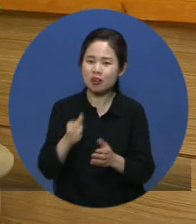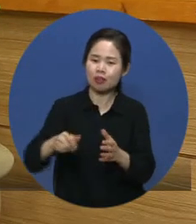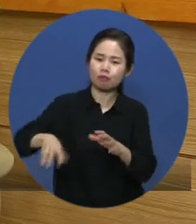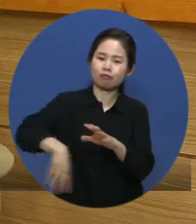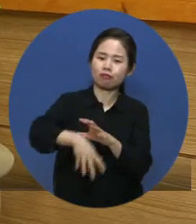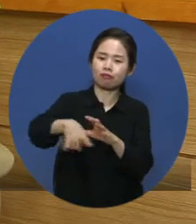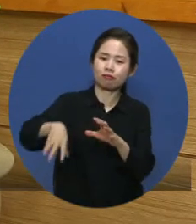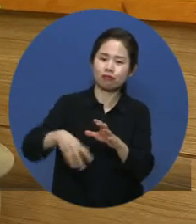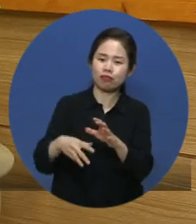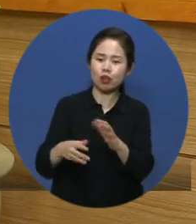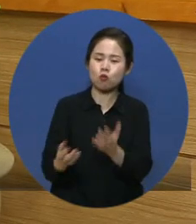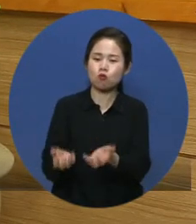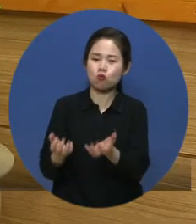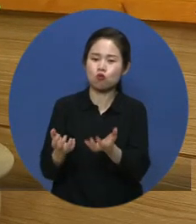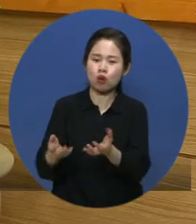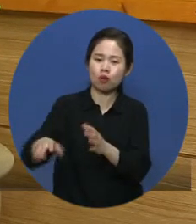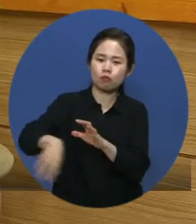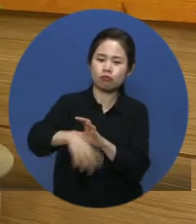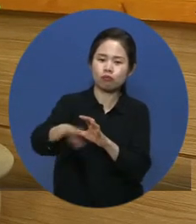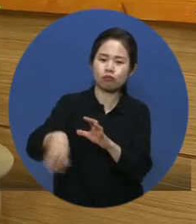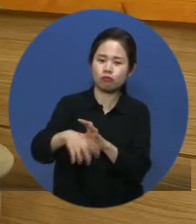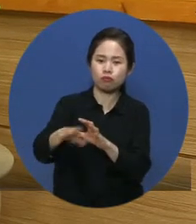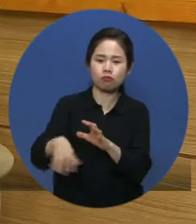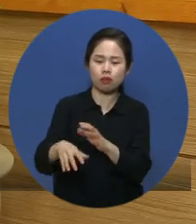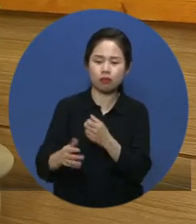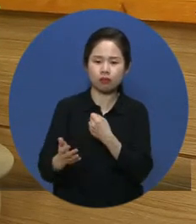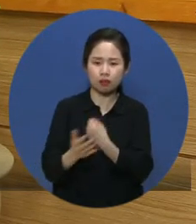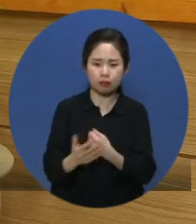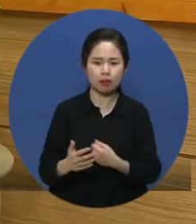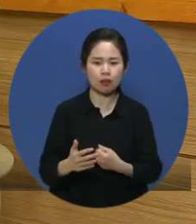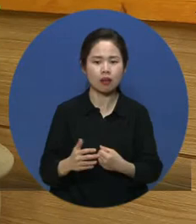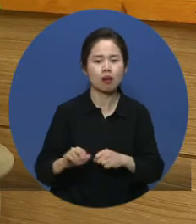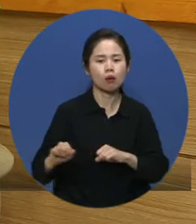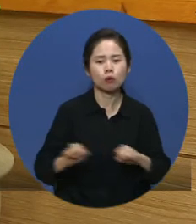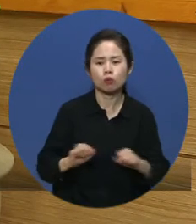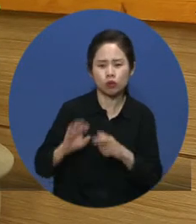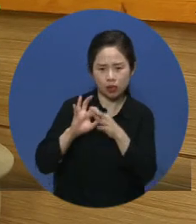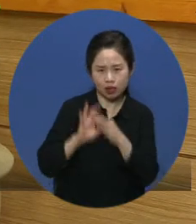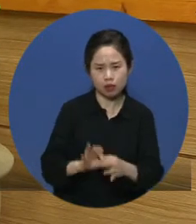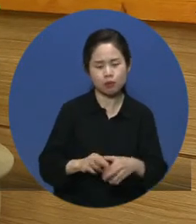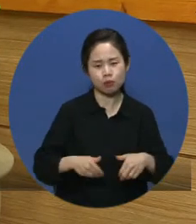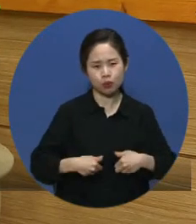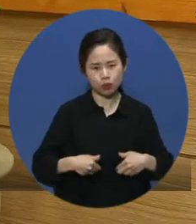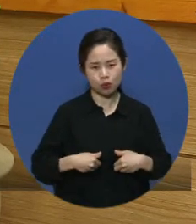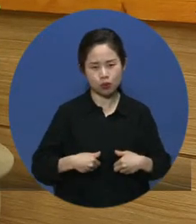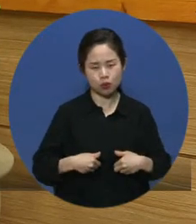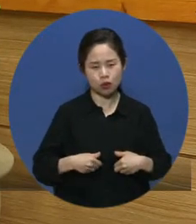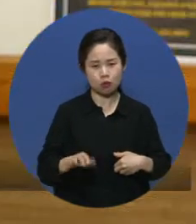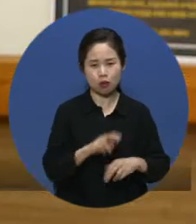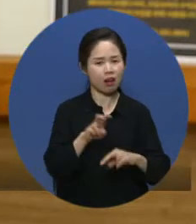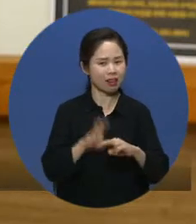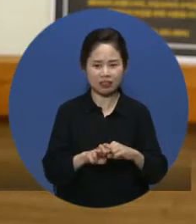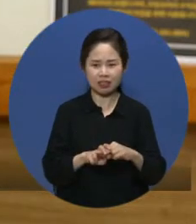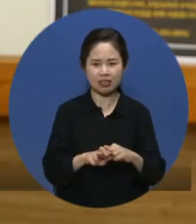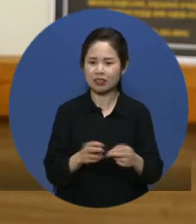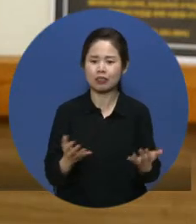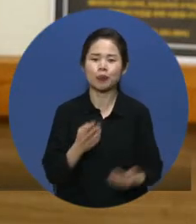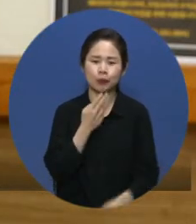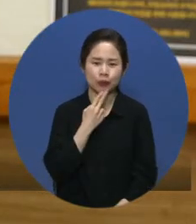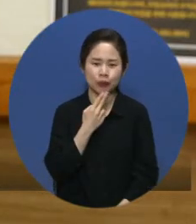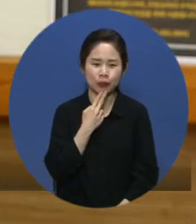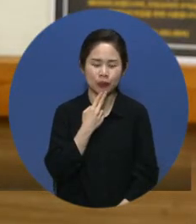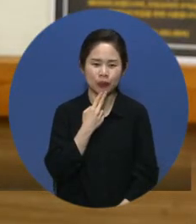신체적으로 계속 움직여야 됩니다. 그래서 앉아서 할 수 있는 좌식 업무가 거의 없습니다. 그러다